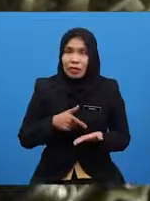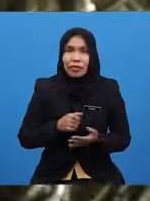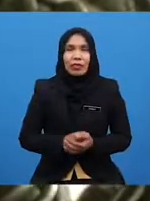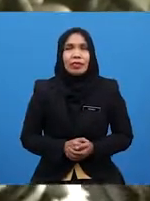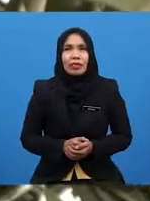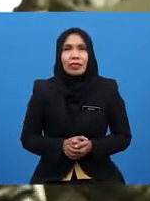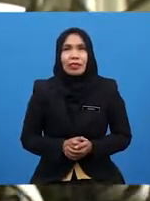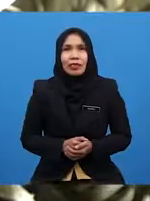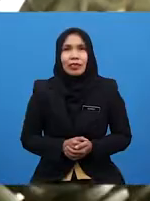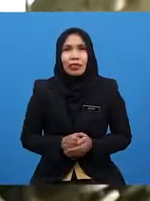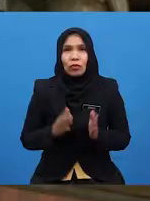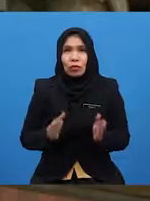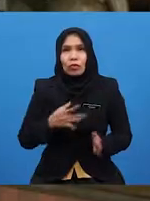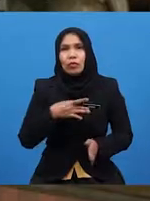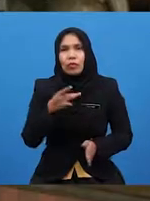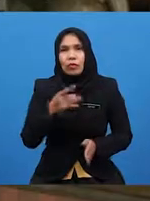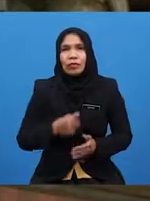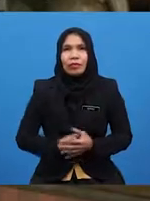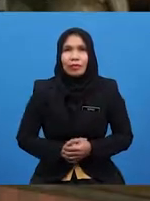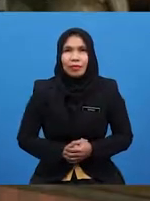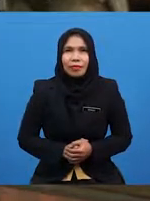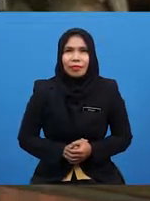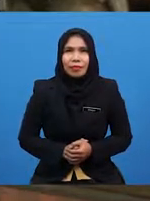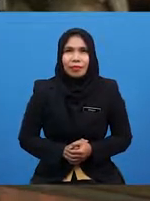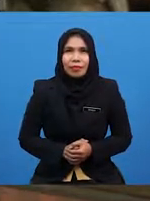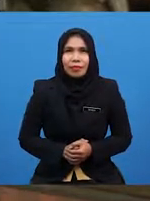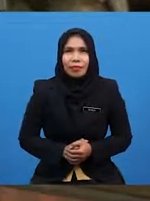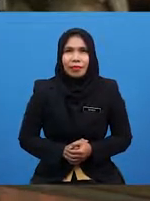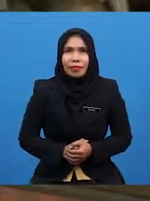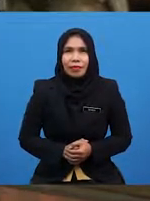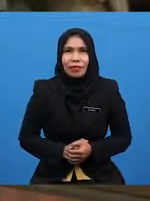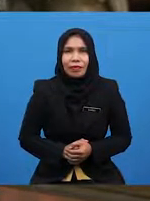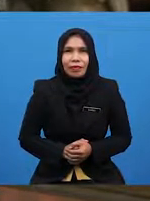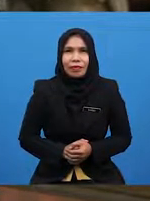yang boleh mengapresiasikan arca. Pertama,